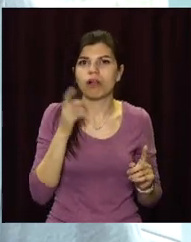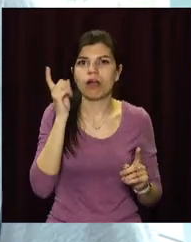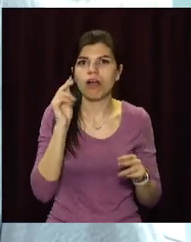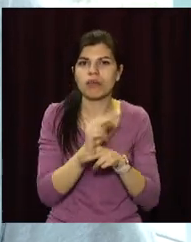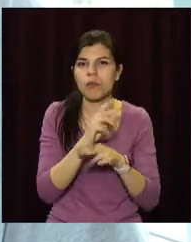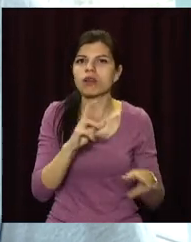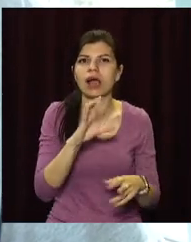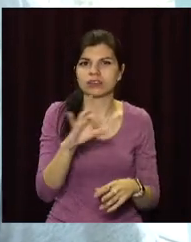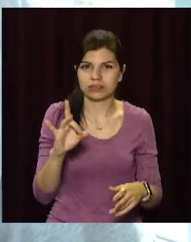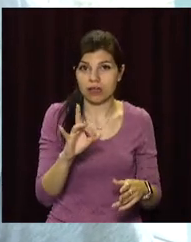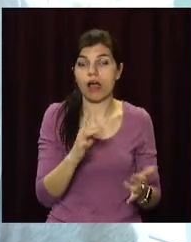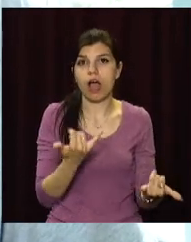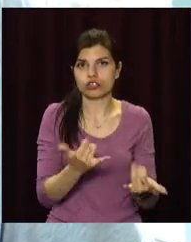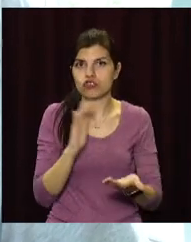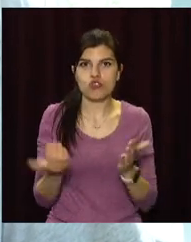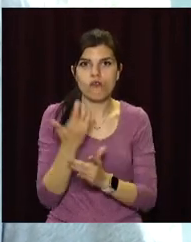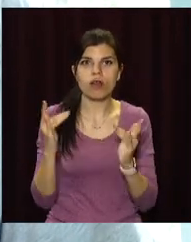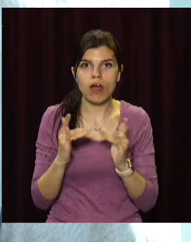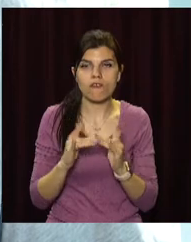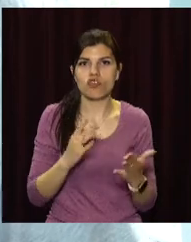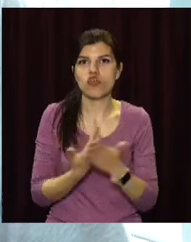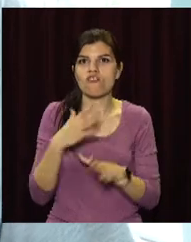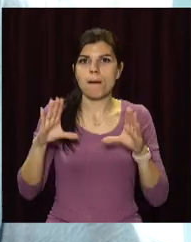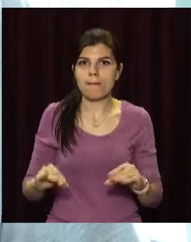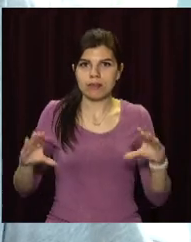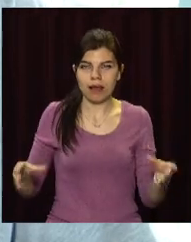ремонту. Нові кровати, нові матраси.